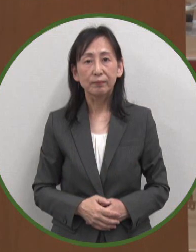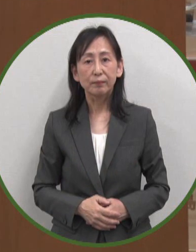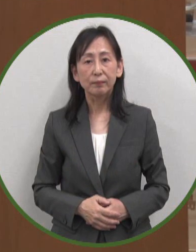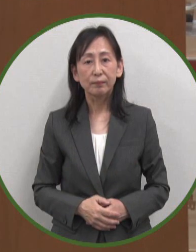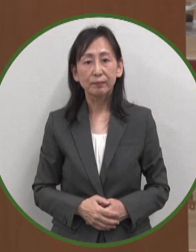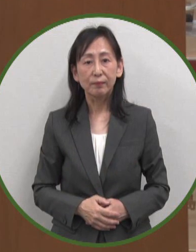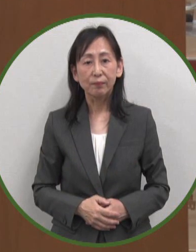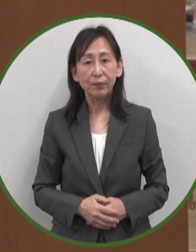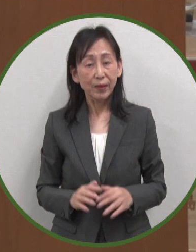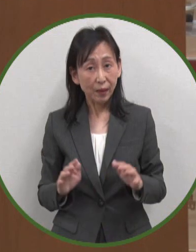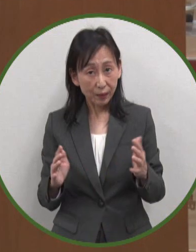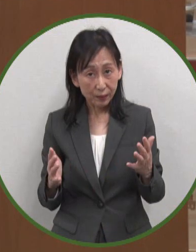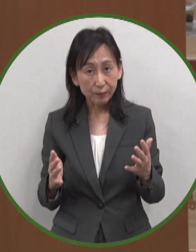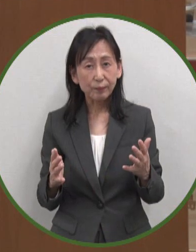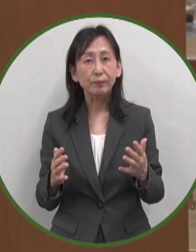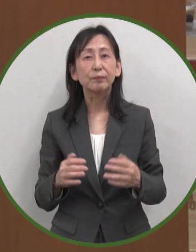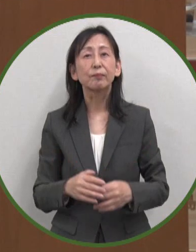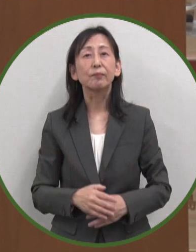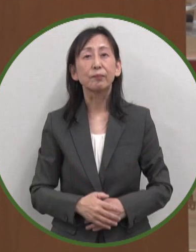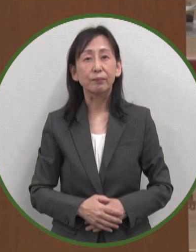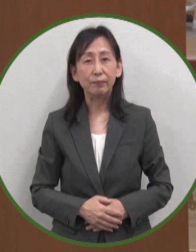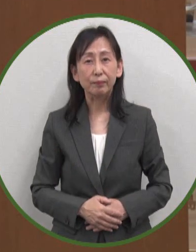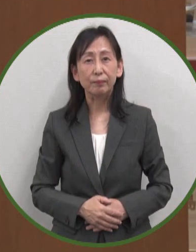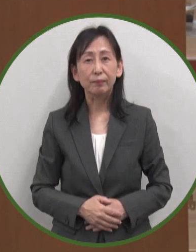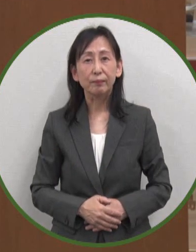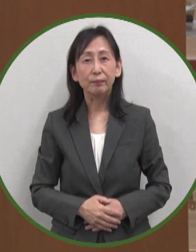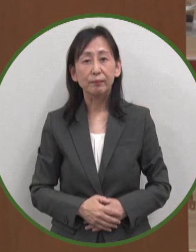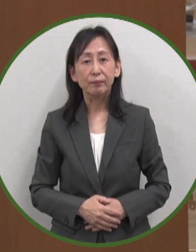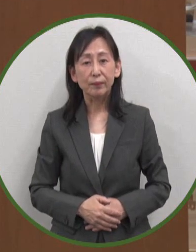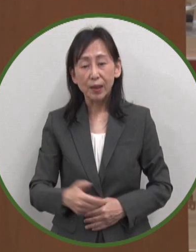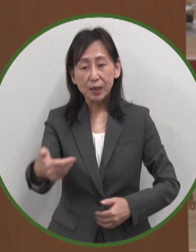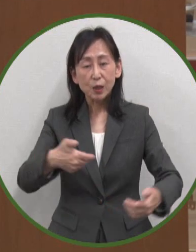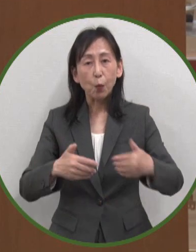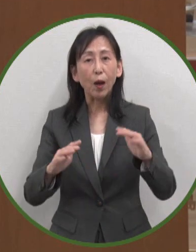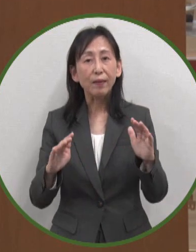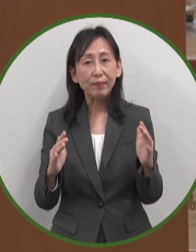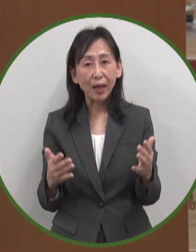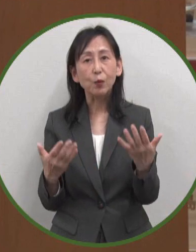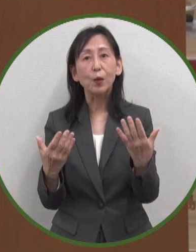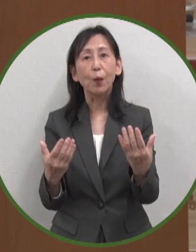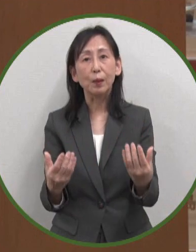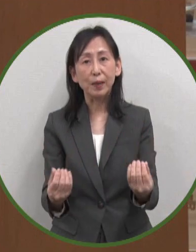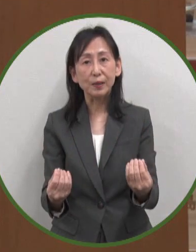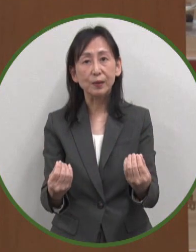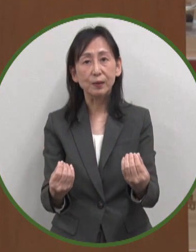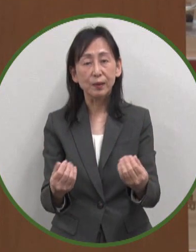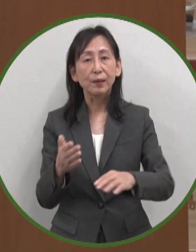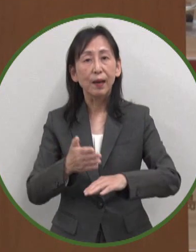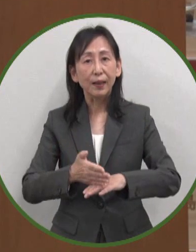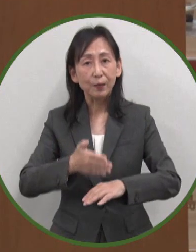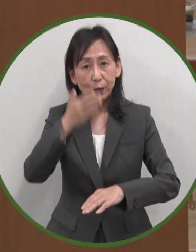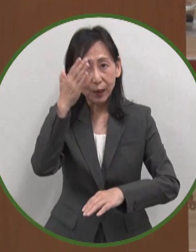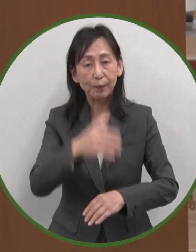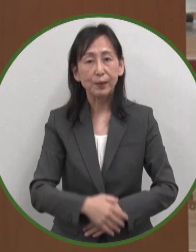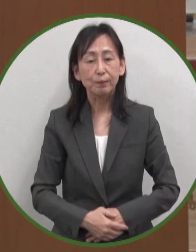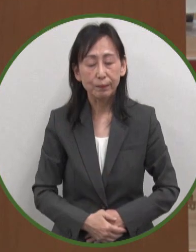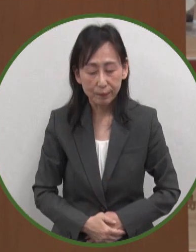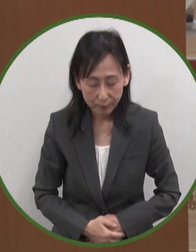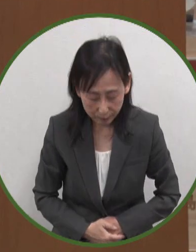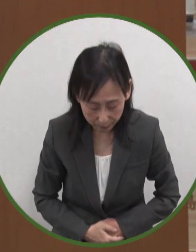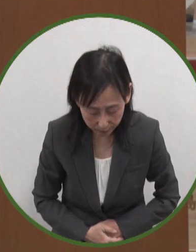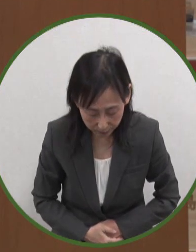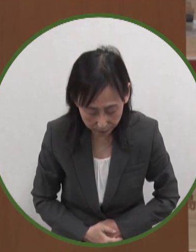よろしかったでしょうか。はい、では質問がないようですので以上で終了したいと思います。皆様ありがとうございました。